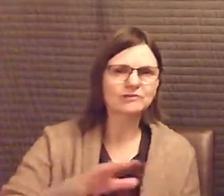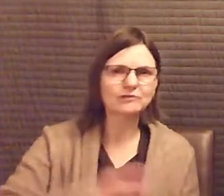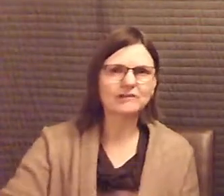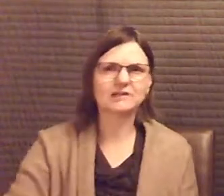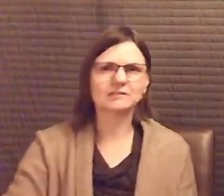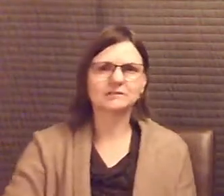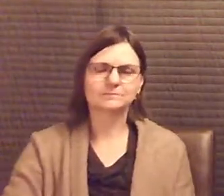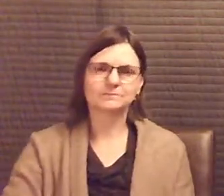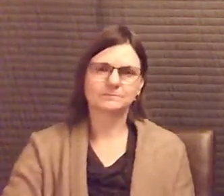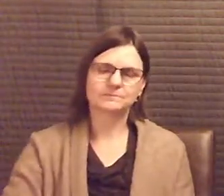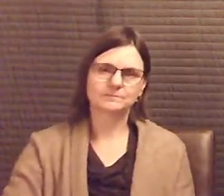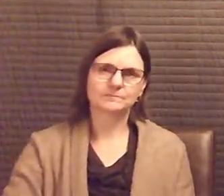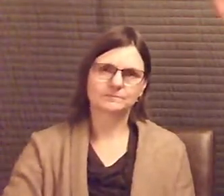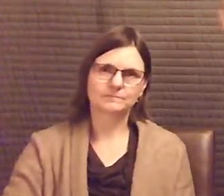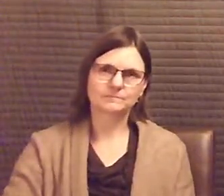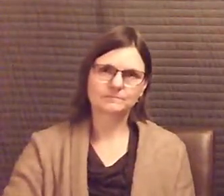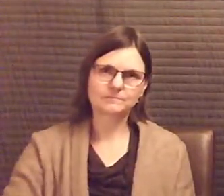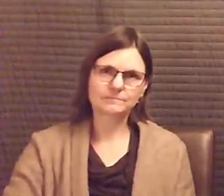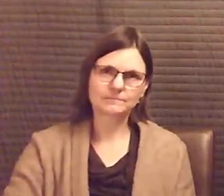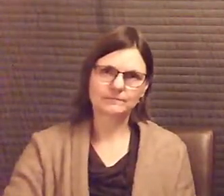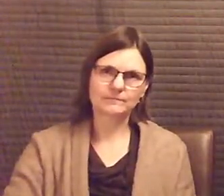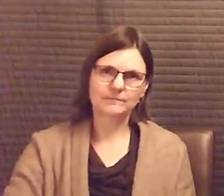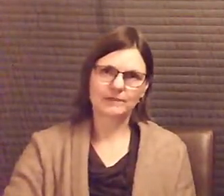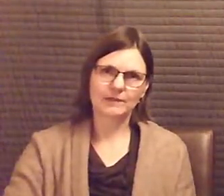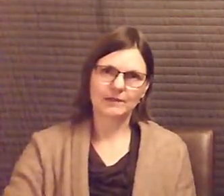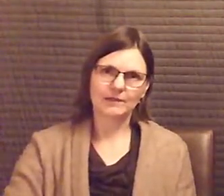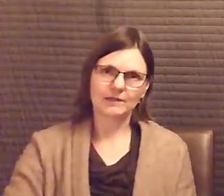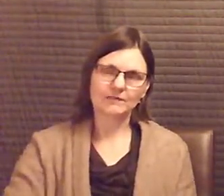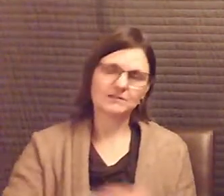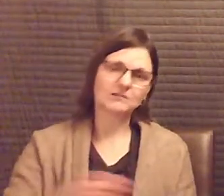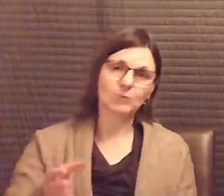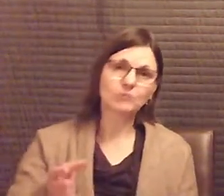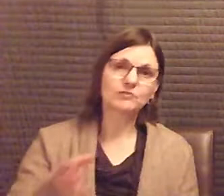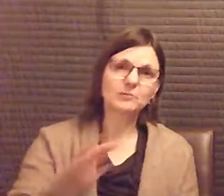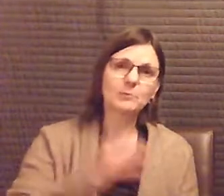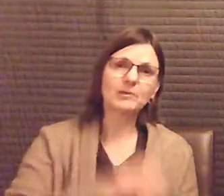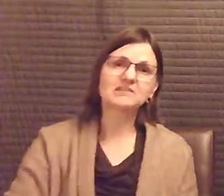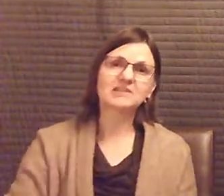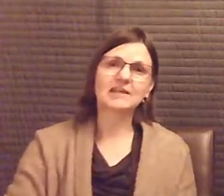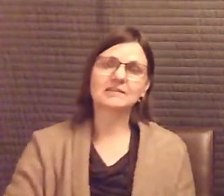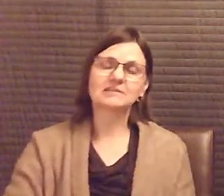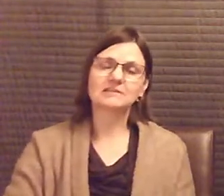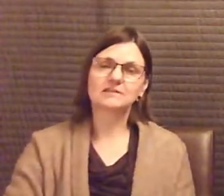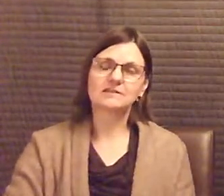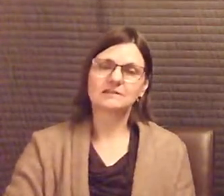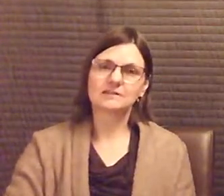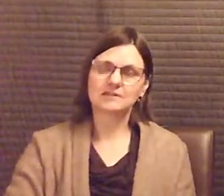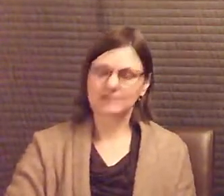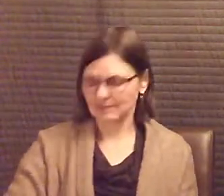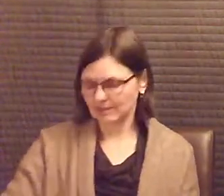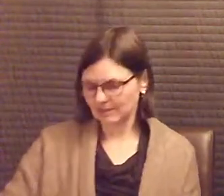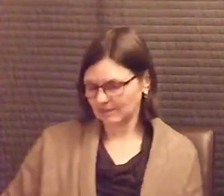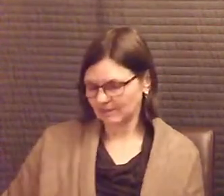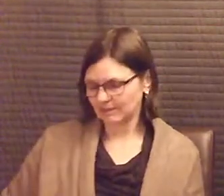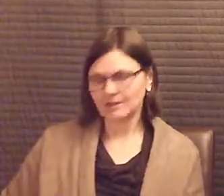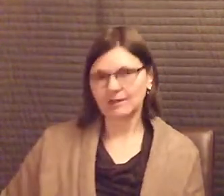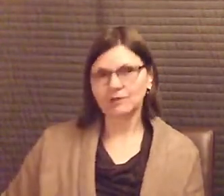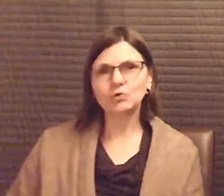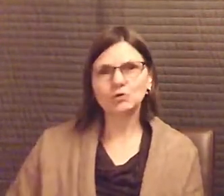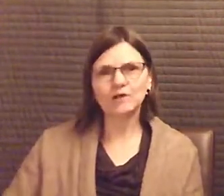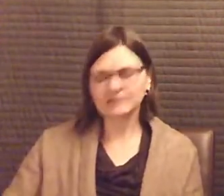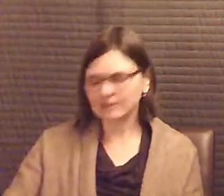grote vis van simon pietersz broodjes als bar rode jz de boot was timo peters geleen en ik page free choice of